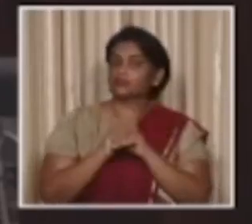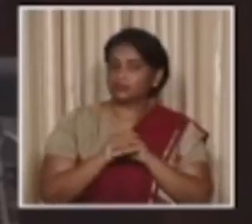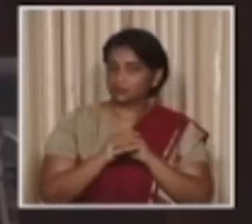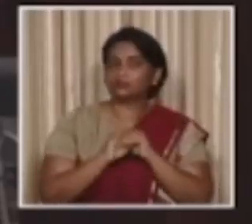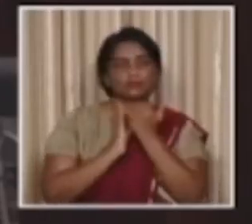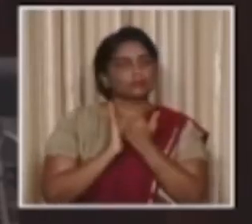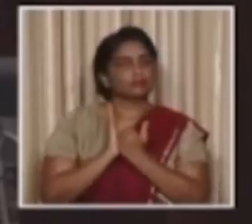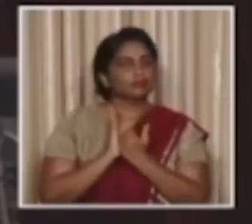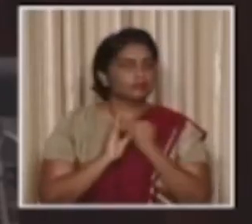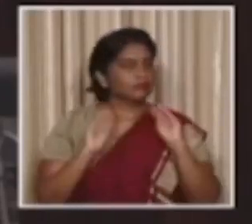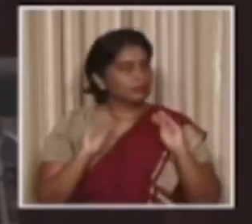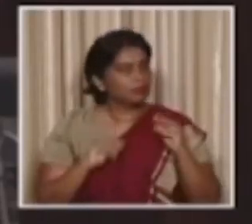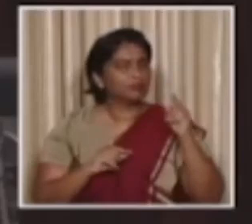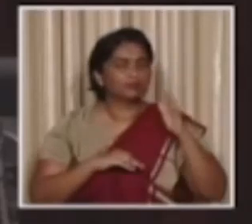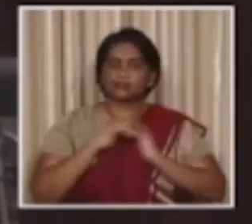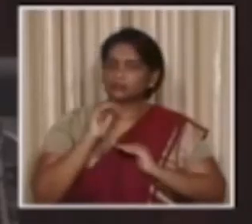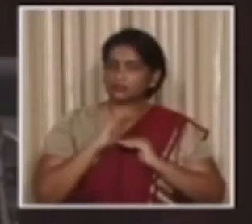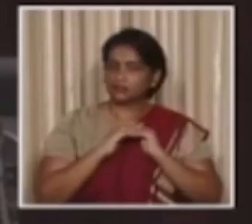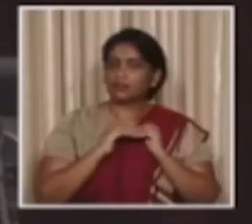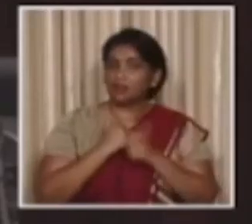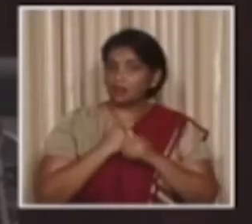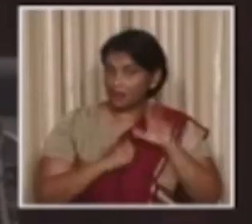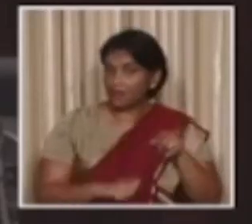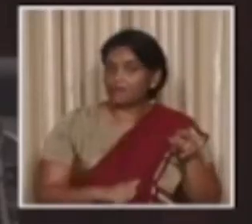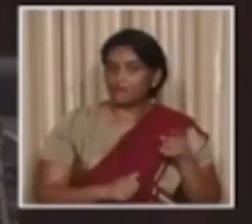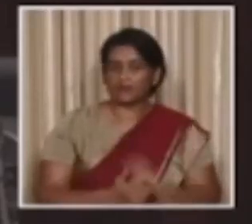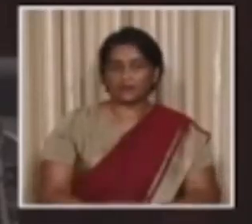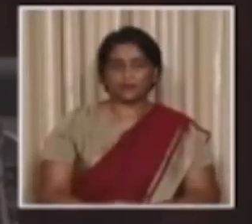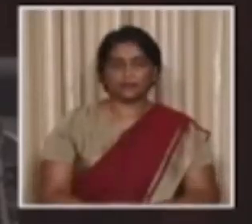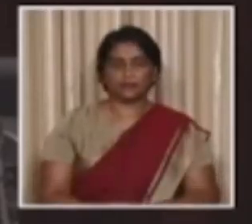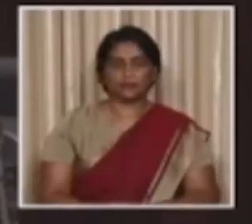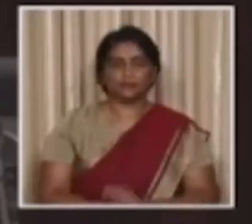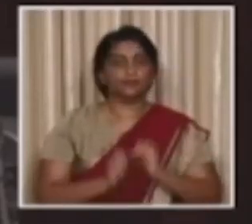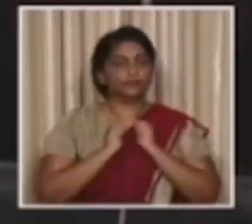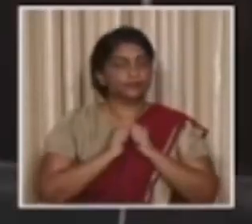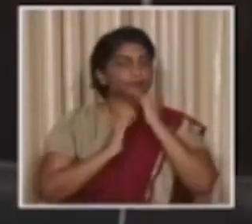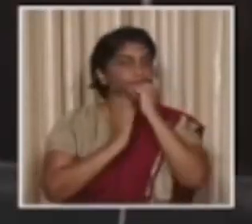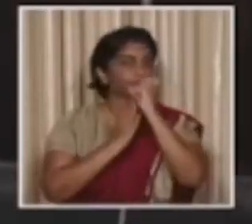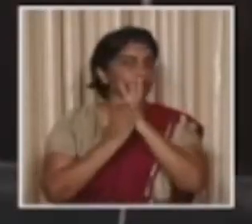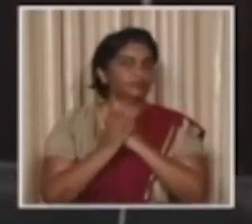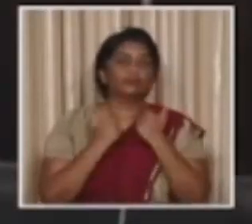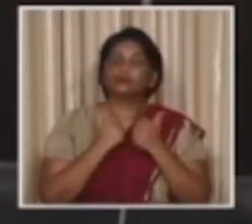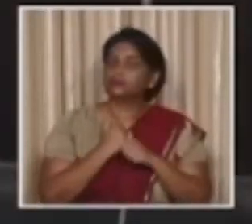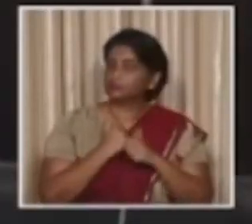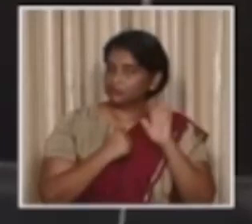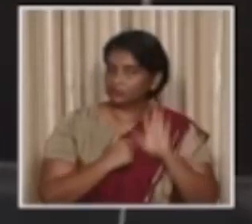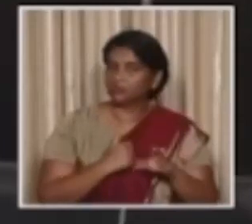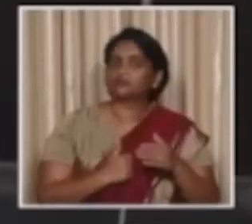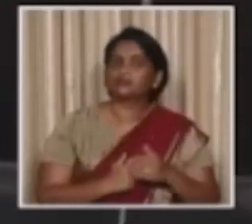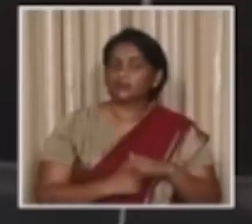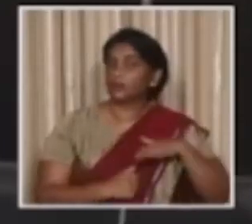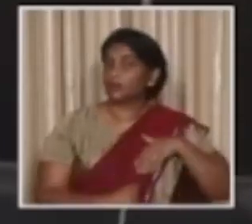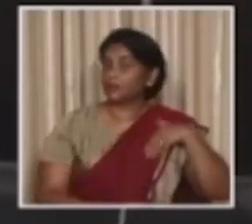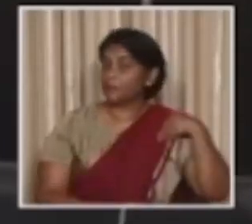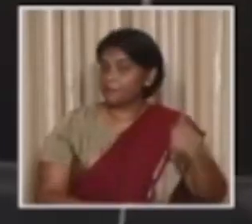පරිපාටියක් යම් කිසි ක්‍රමයකට හදලා තියෙනවද කියන එක. සේවා ව්‍යවස්ථාවක් සකස් කිරීම සඳහා